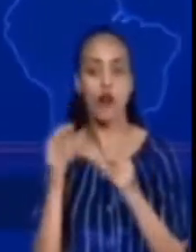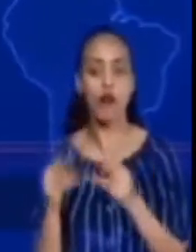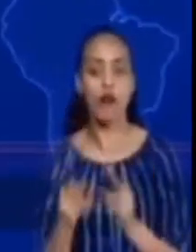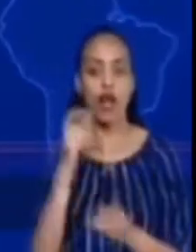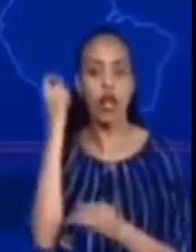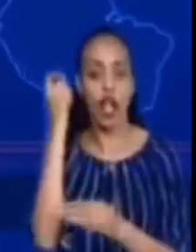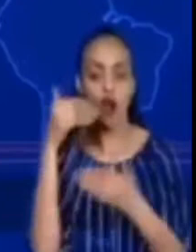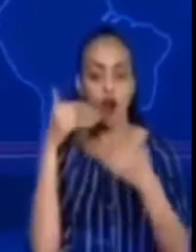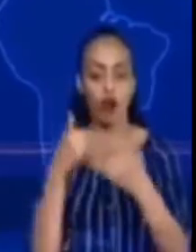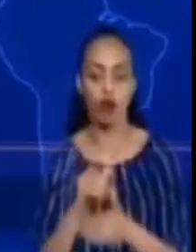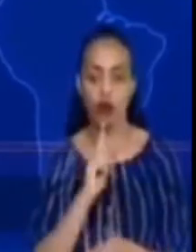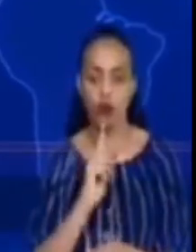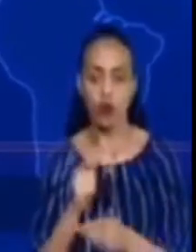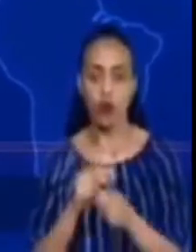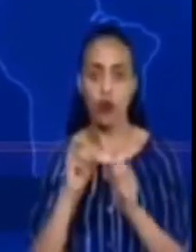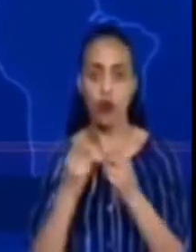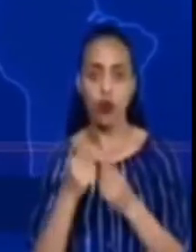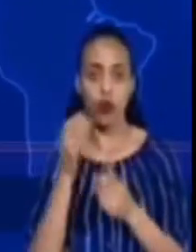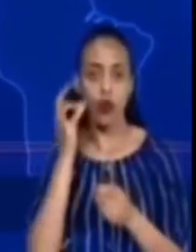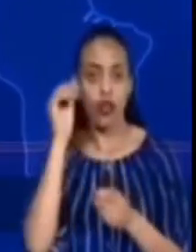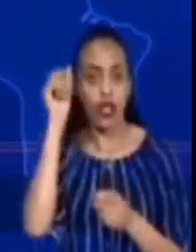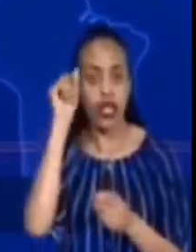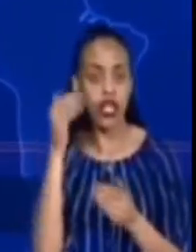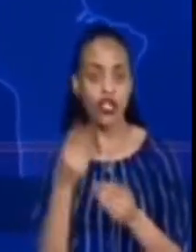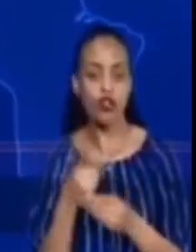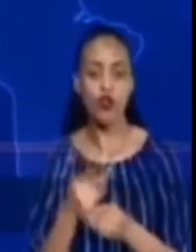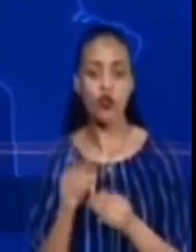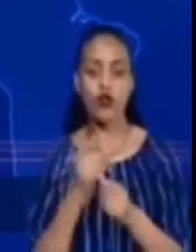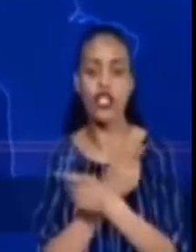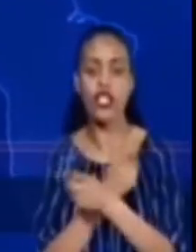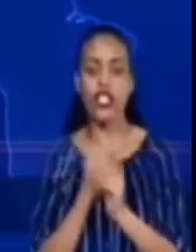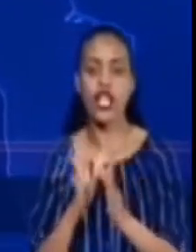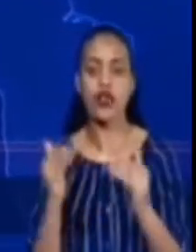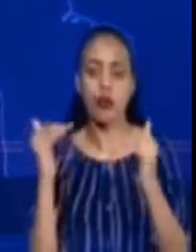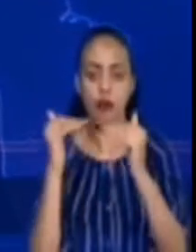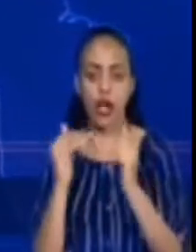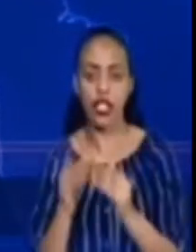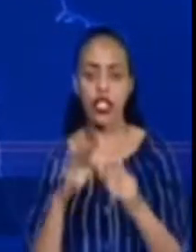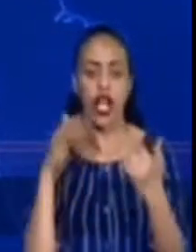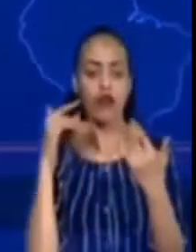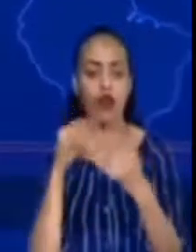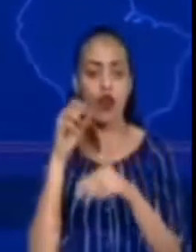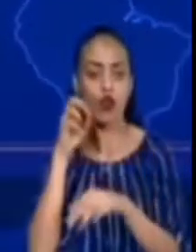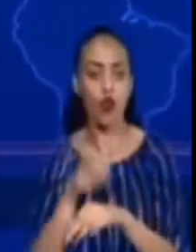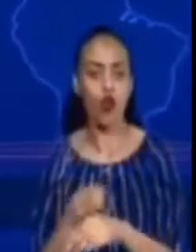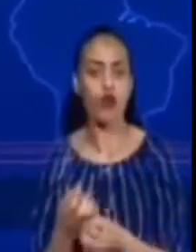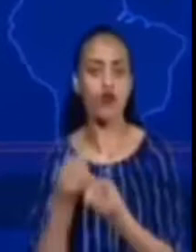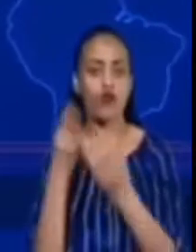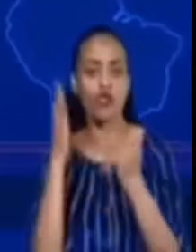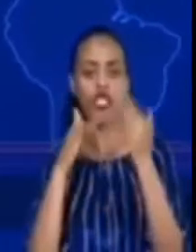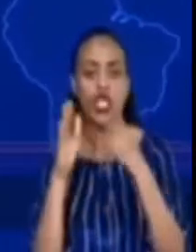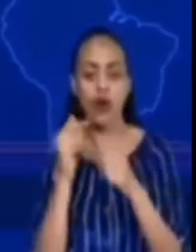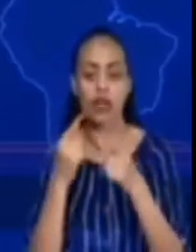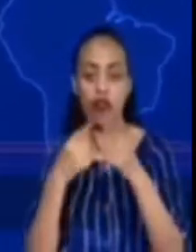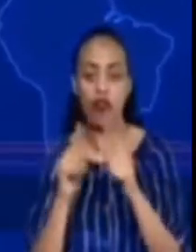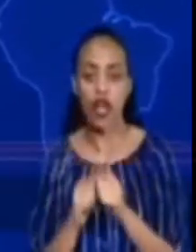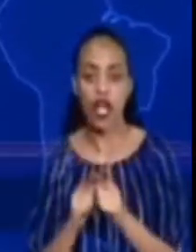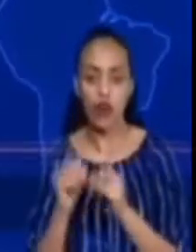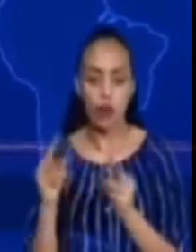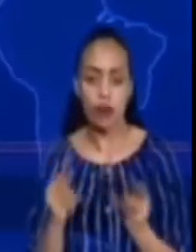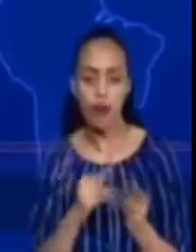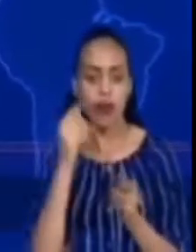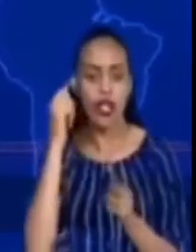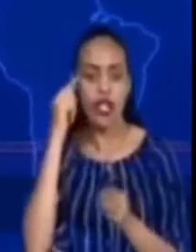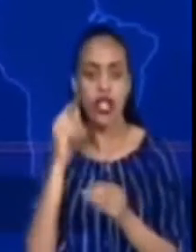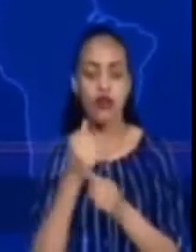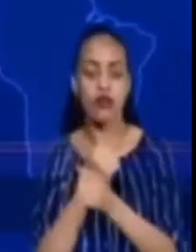ወይ? እንዴት ገደል ይግቡ ትላለህ? አያሳፍርም ወይ? ይሄ ነው ወይ መምህራችሁ? ክርስቲያኖች